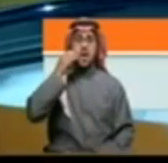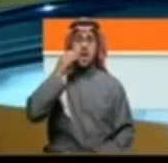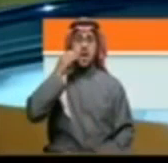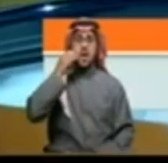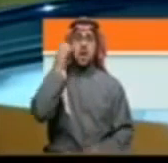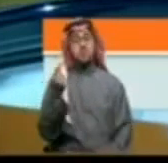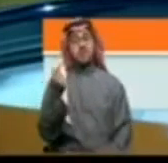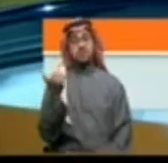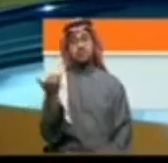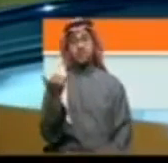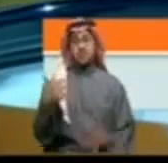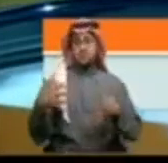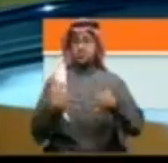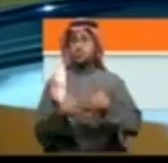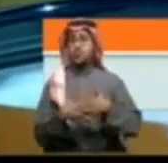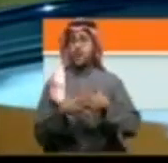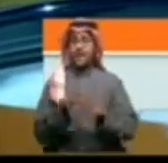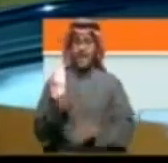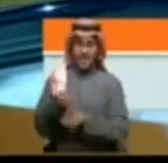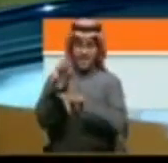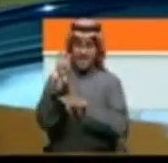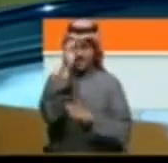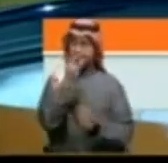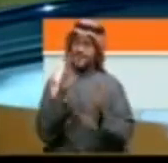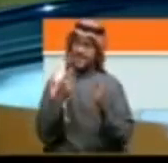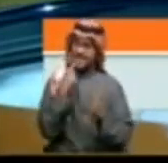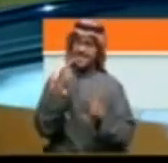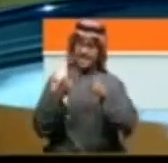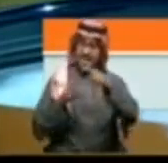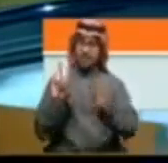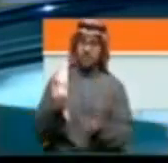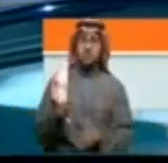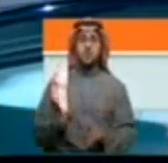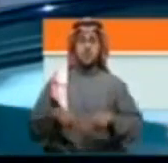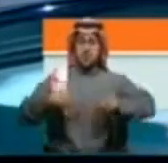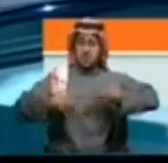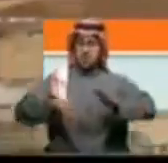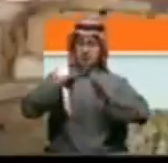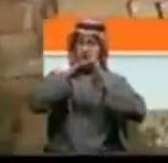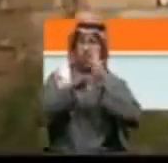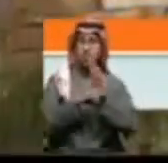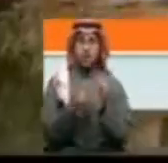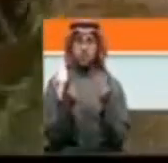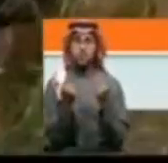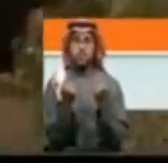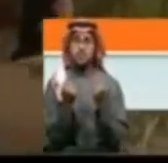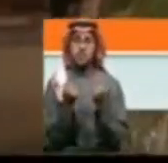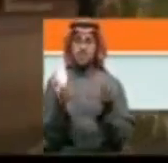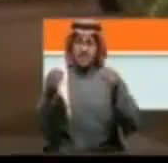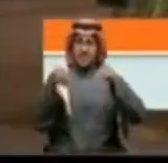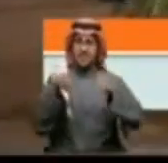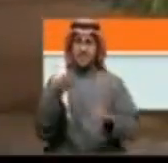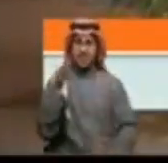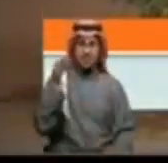المتحدة المشارك في المهرجان الجنادرية هذا العام بأنشطة تفاعلية تسهم في تعريف